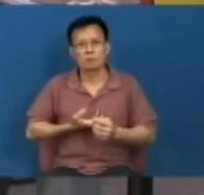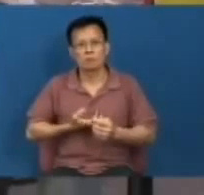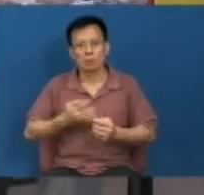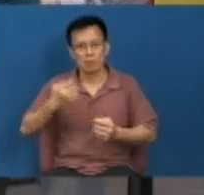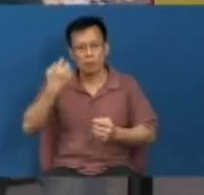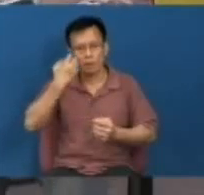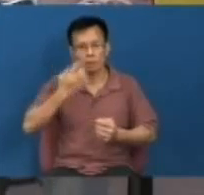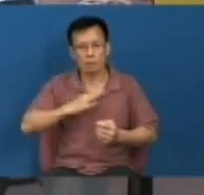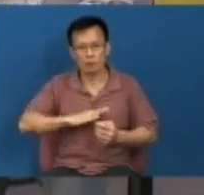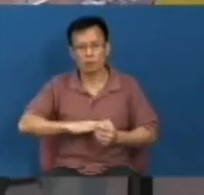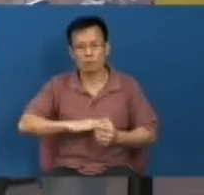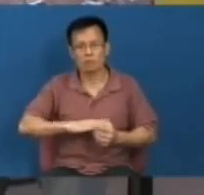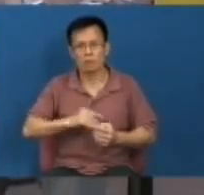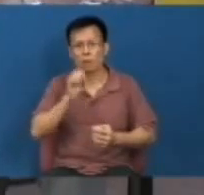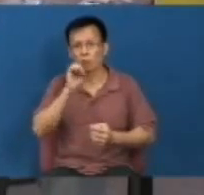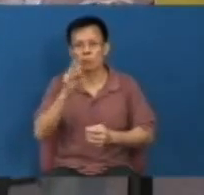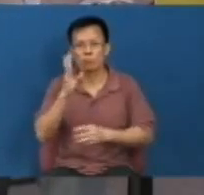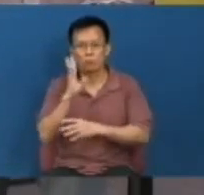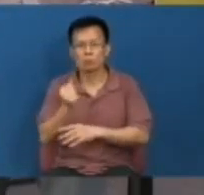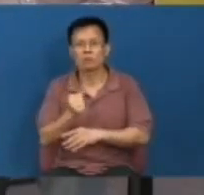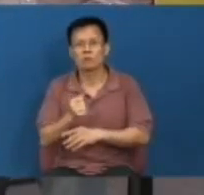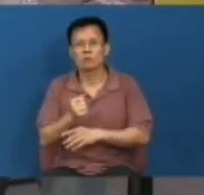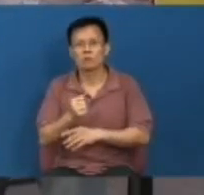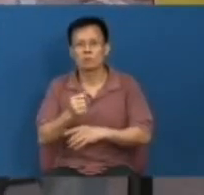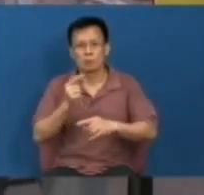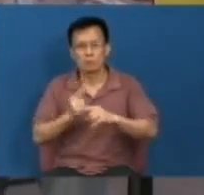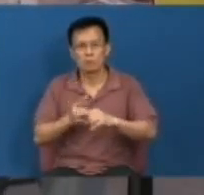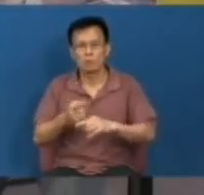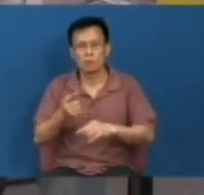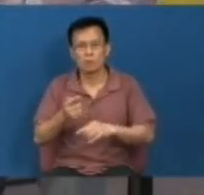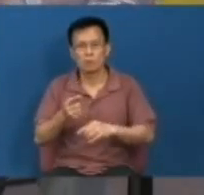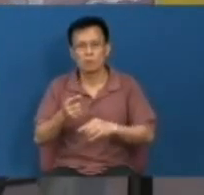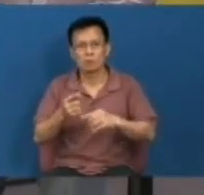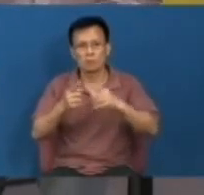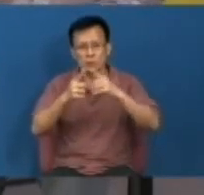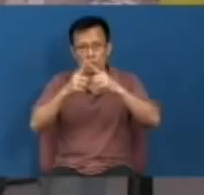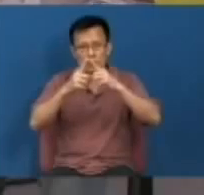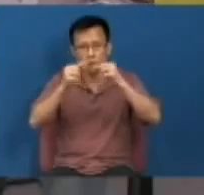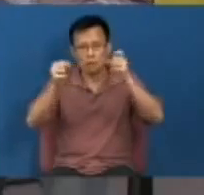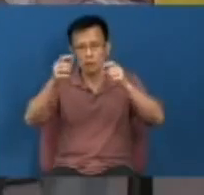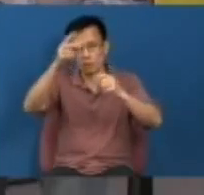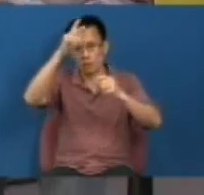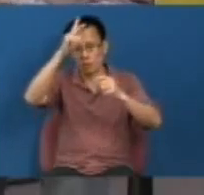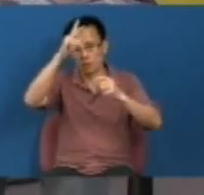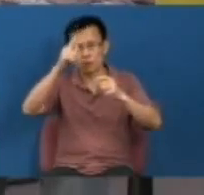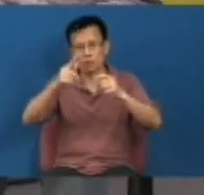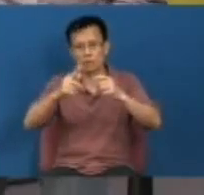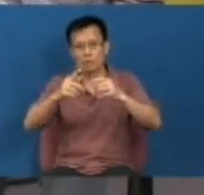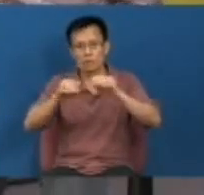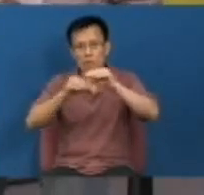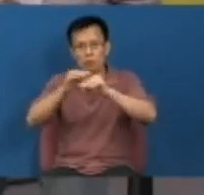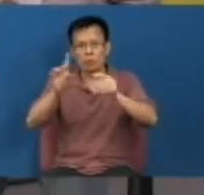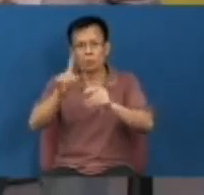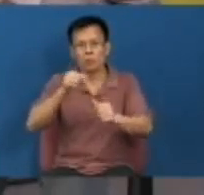靜落嚟咧，都係要講道理，但係一定要講出究竟呢個係市建局聯同呢個地政處係點樣欺凌一啲嘅業